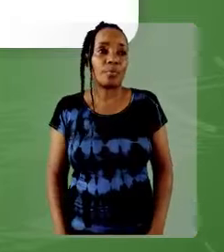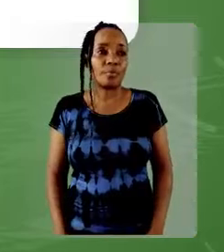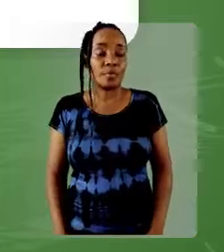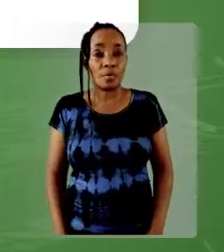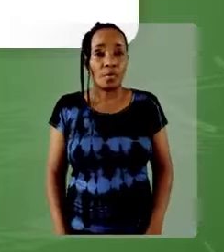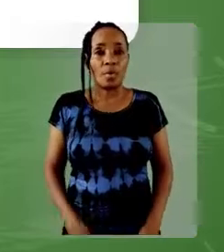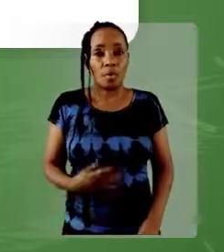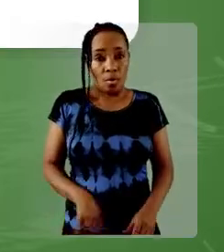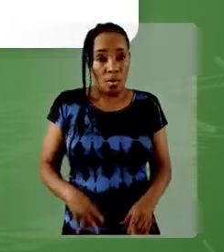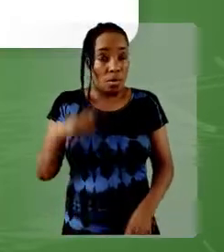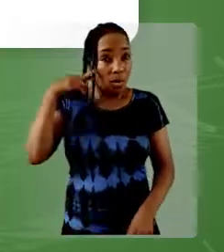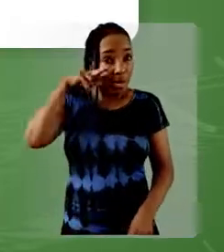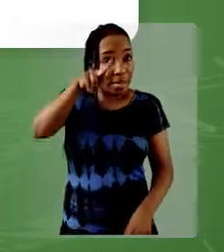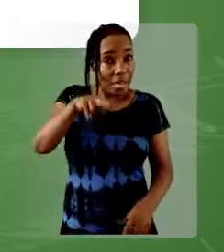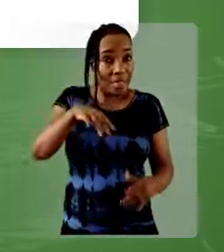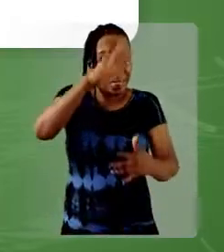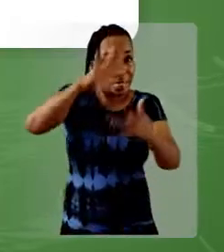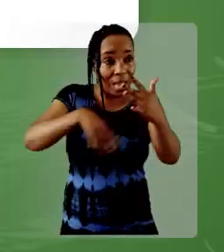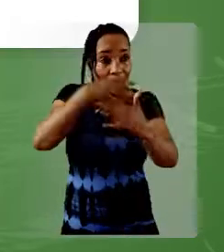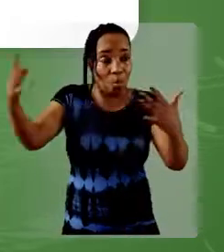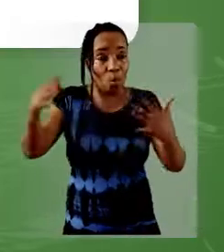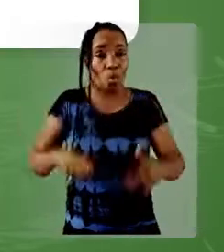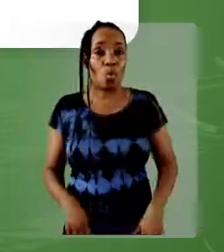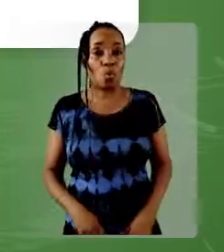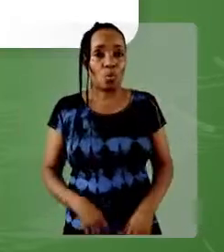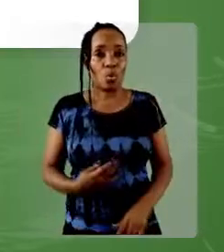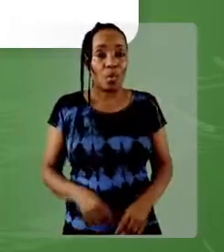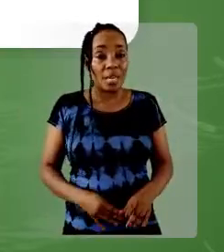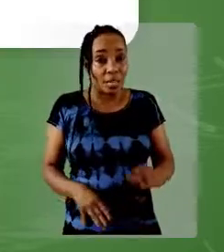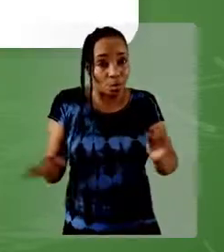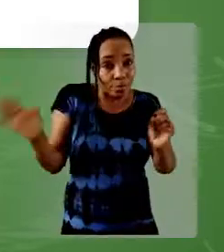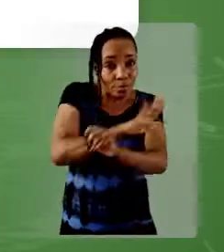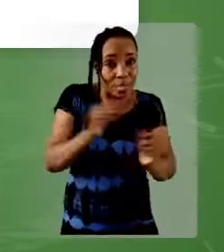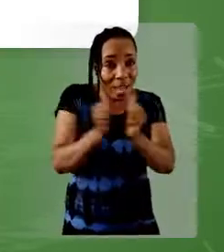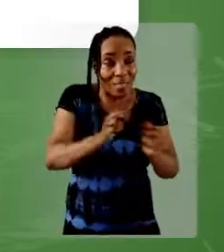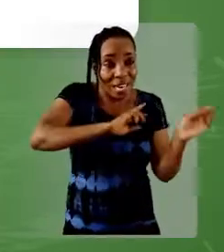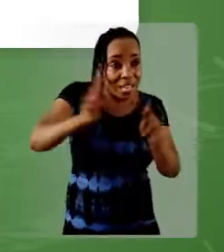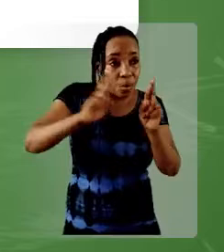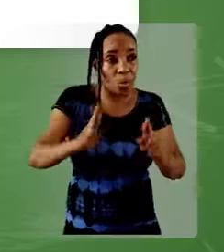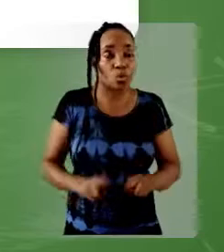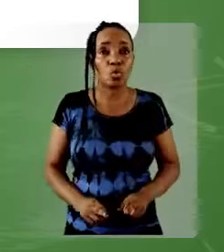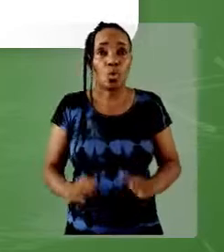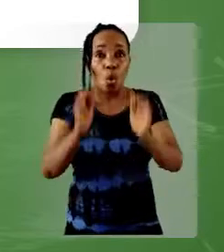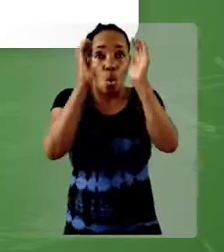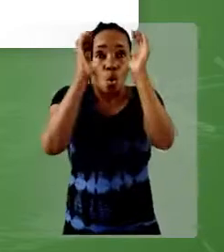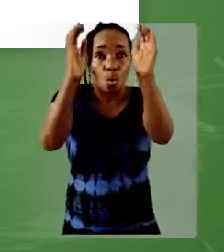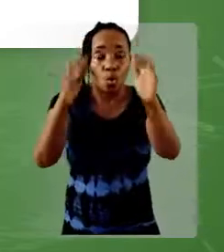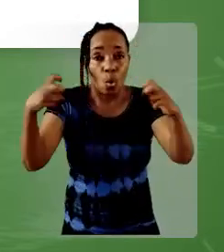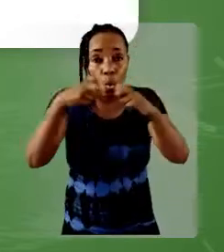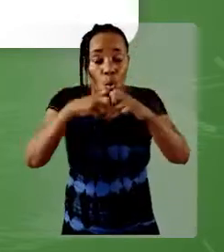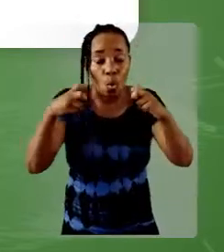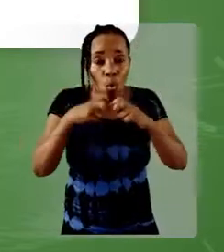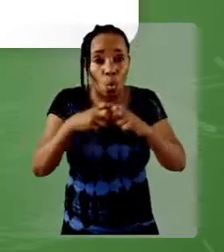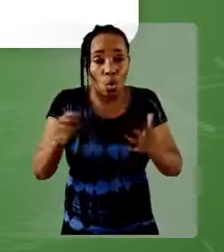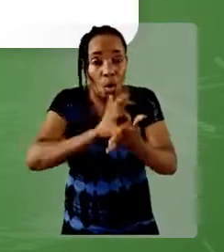Complète le tableau ci-dessous à l'aide des éléments de réponse suivants. Le compteur. Connecte